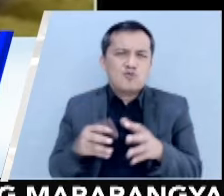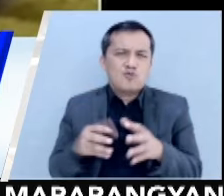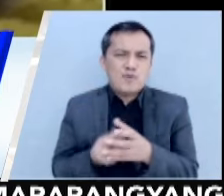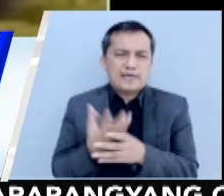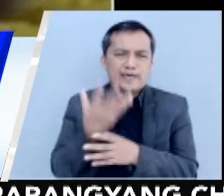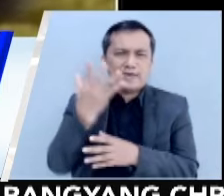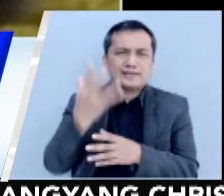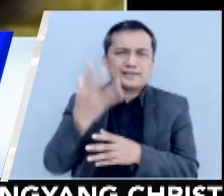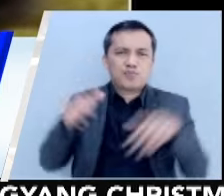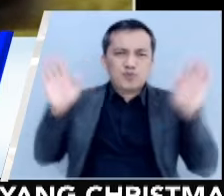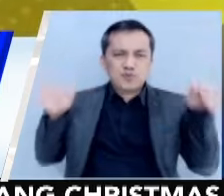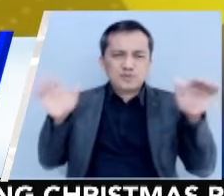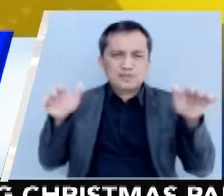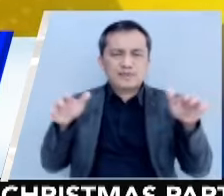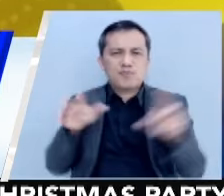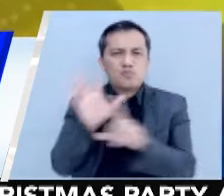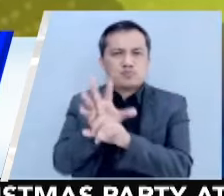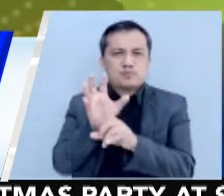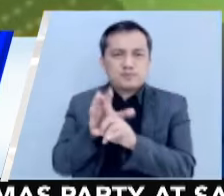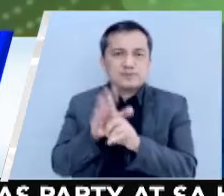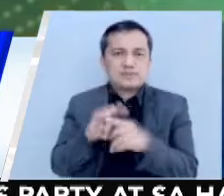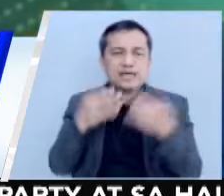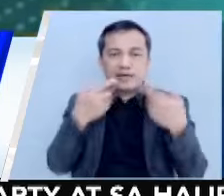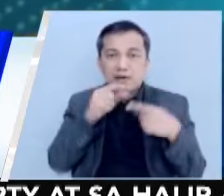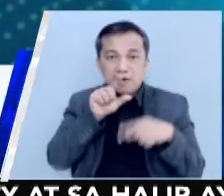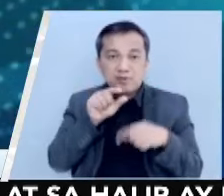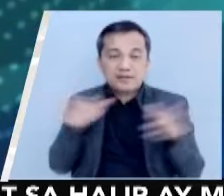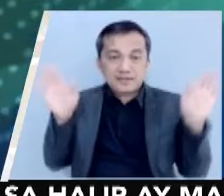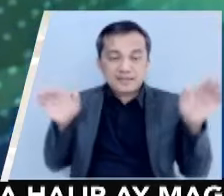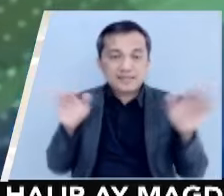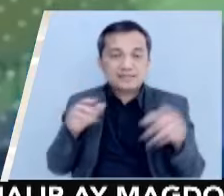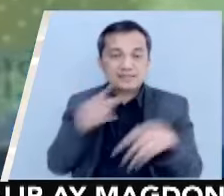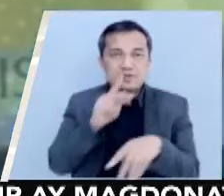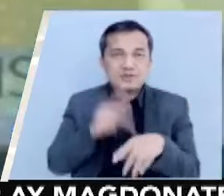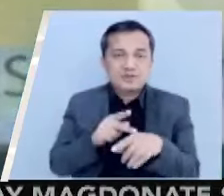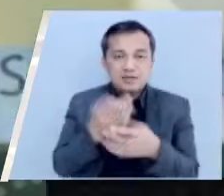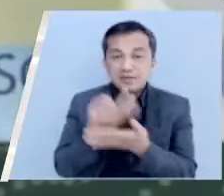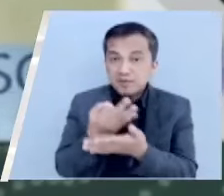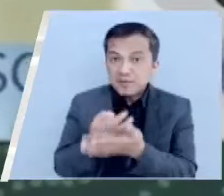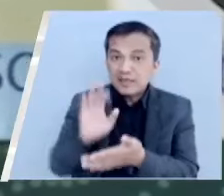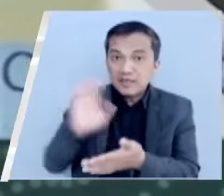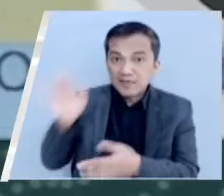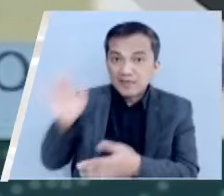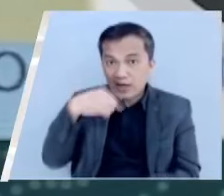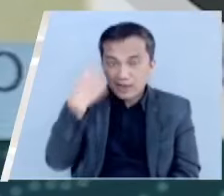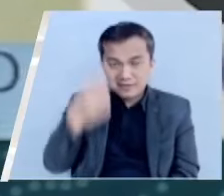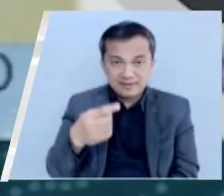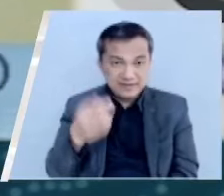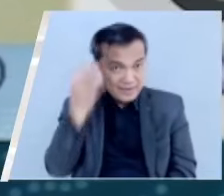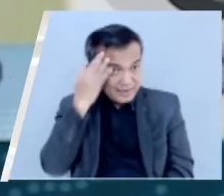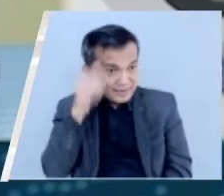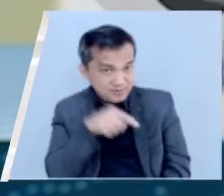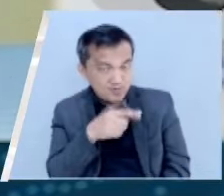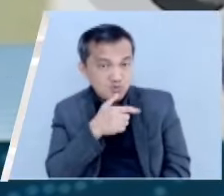agila sa bansa. Paano ba naman? Nasa pera lang naman natin ang kanyang mukha. Kilala niyo ba kung sino siya?